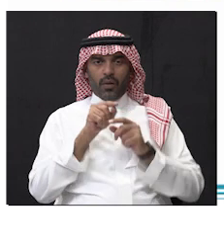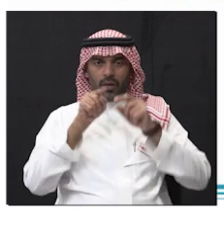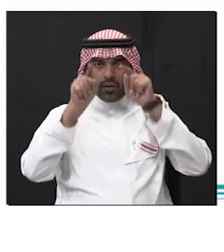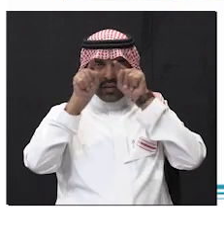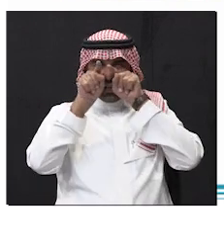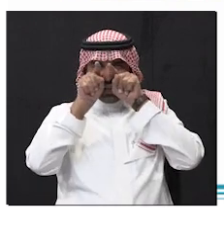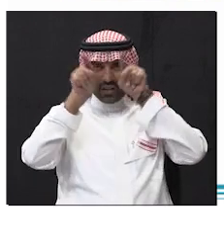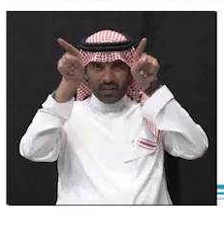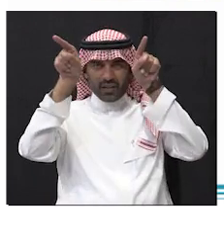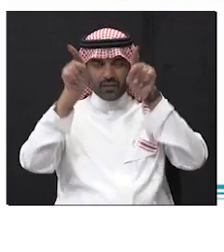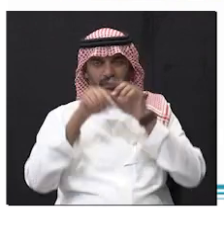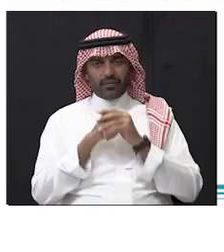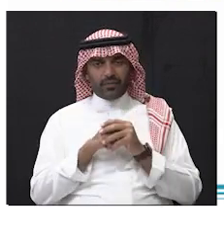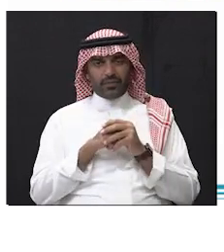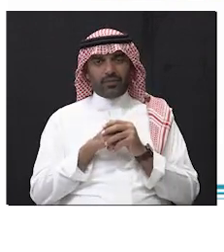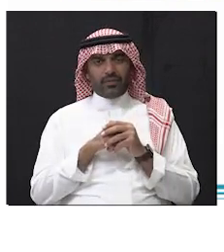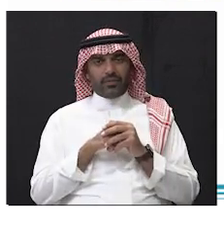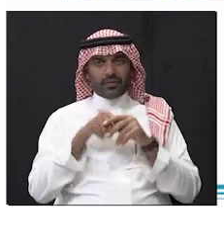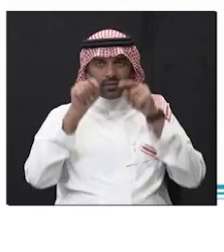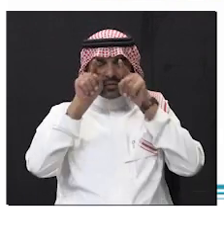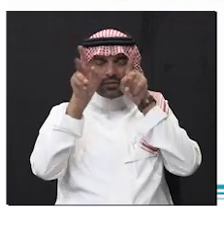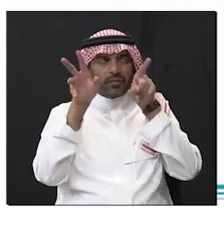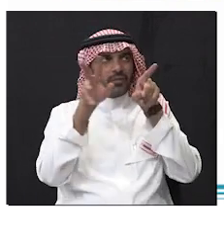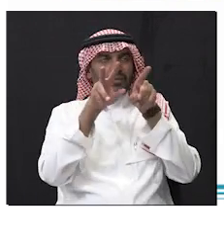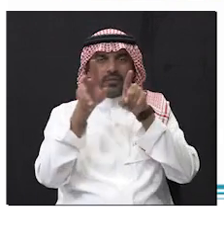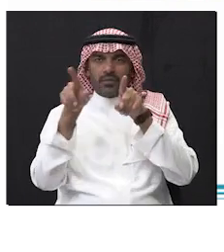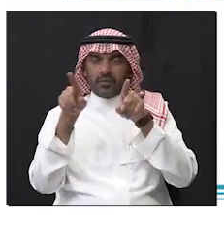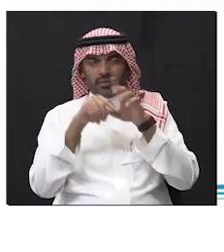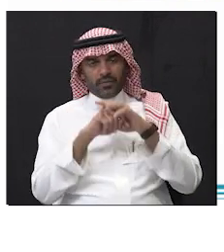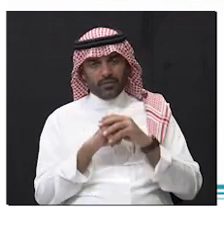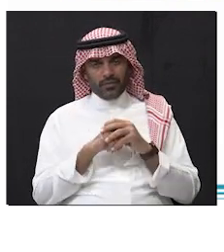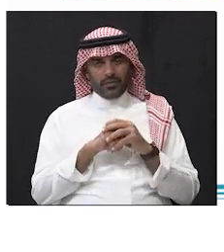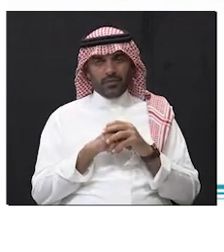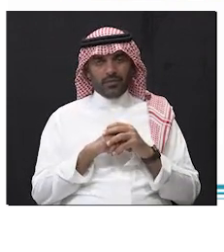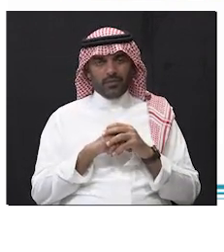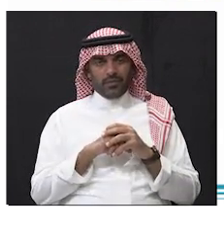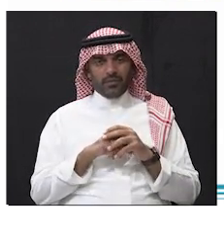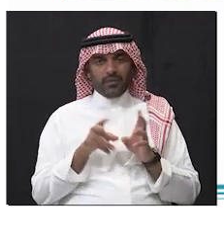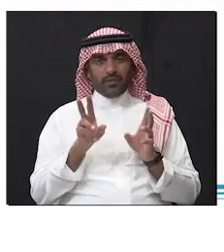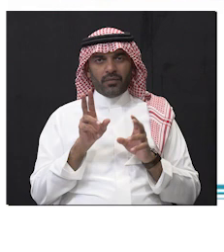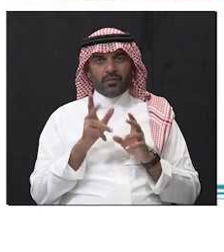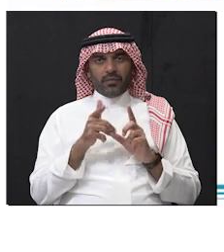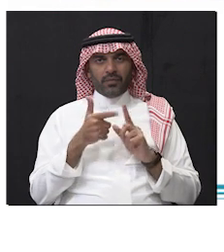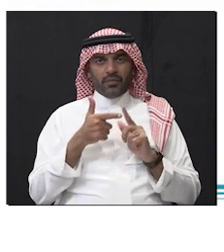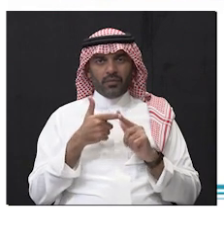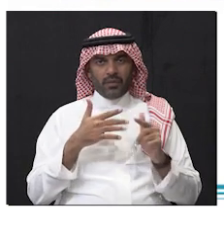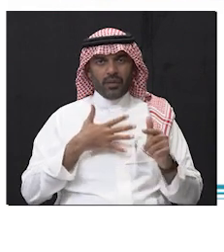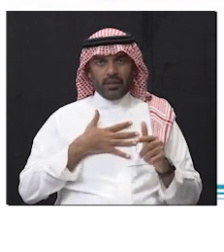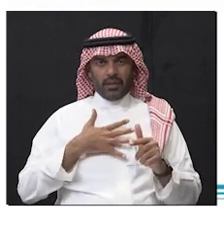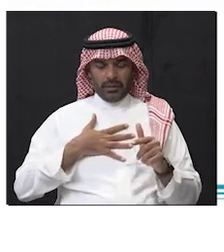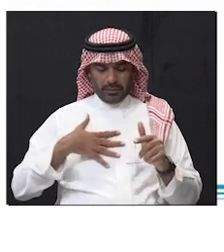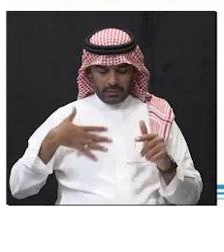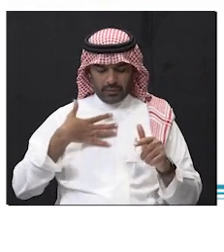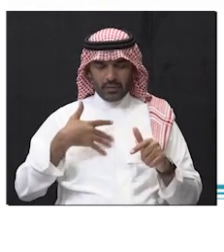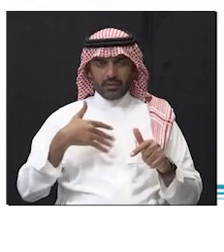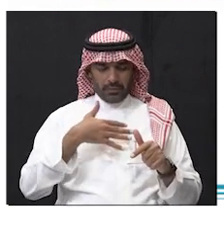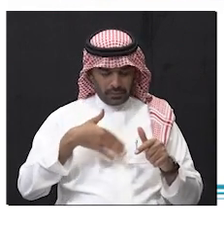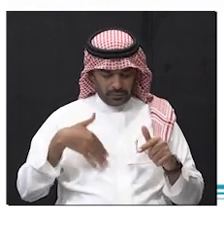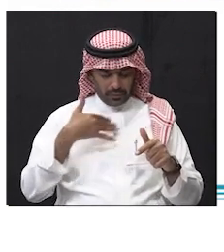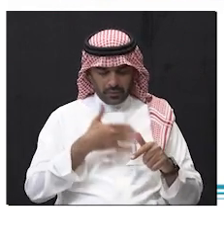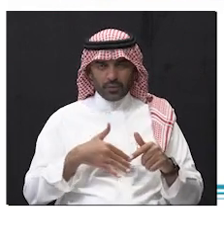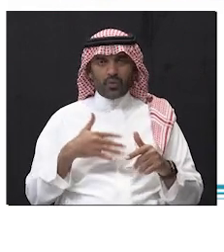هي العيون وقرون الاستشعار. منطقة الصدر ماذا يوجد